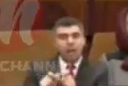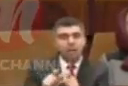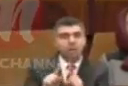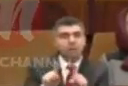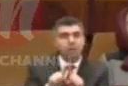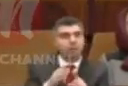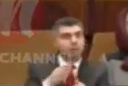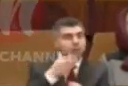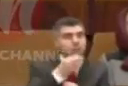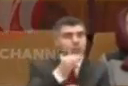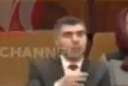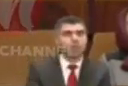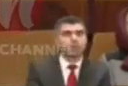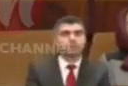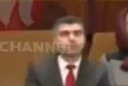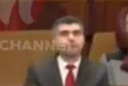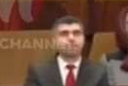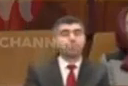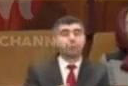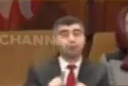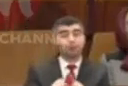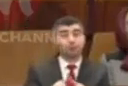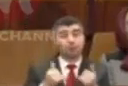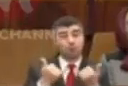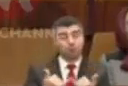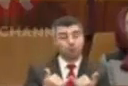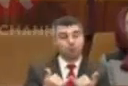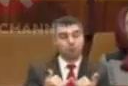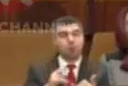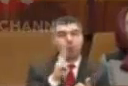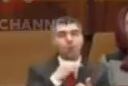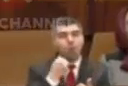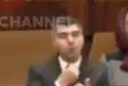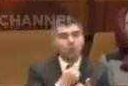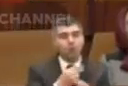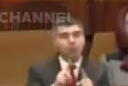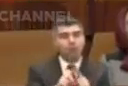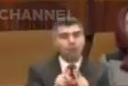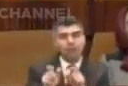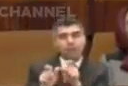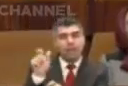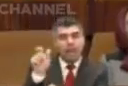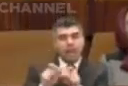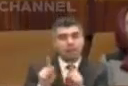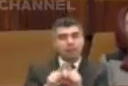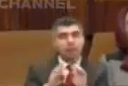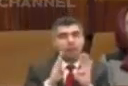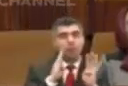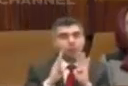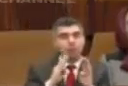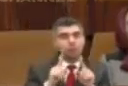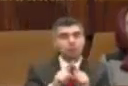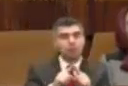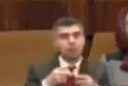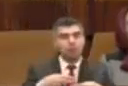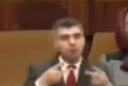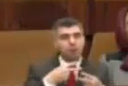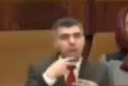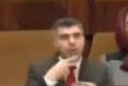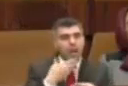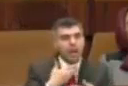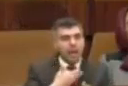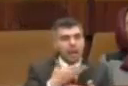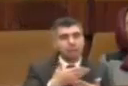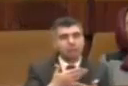الاستطلاعيه. وثالثا واخيرا السيد الوزير، كيخص الحكومه تنتبه، الشعب ملي كيدير شي مبادره ما نواجهوش بالسب وبالقذف،